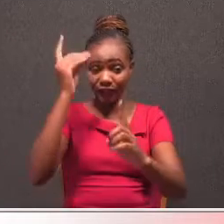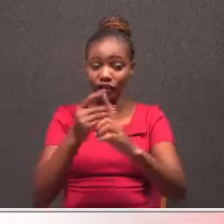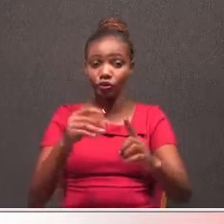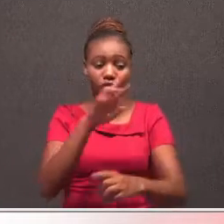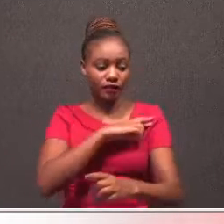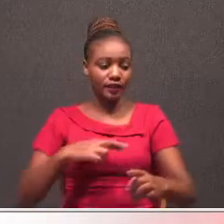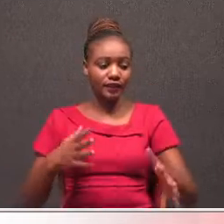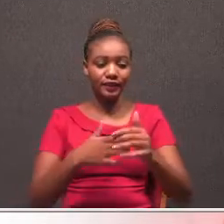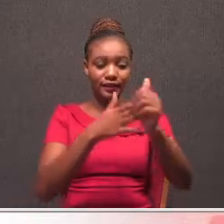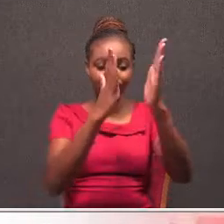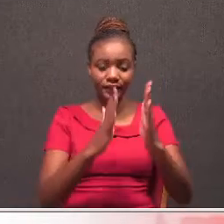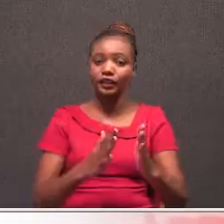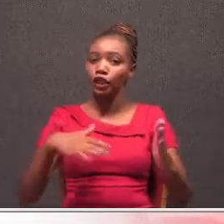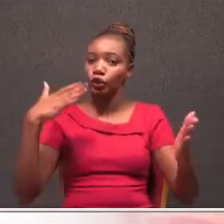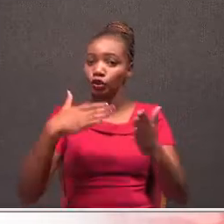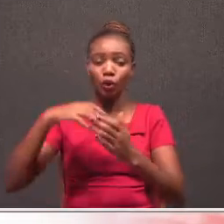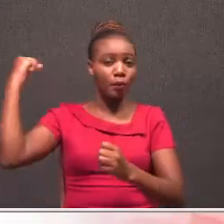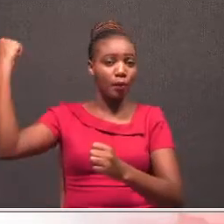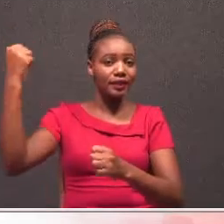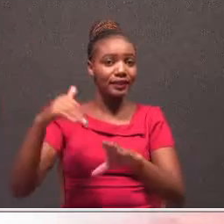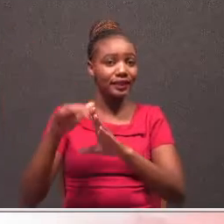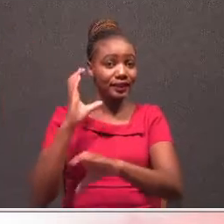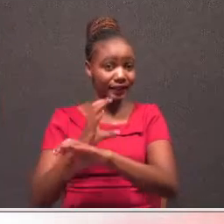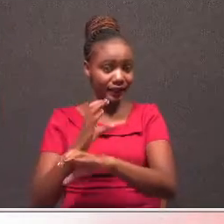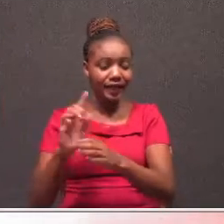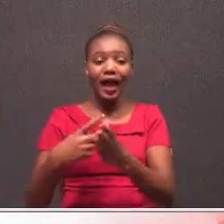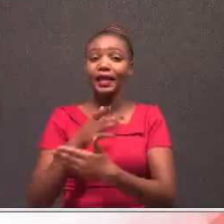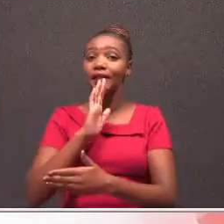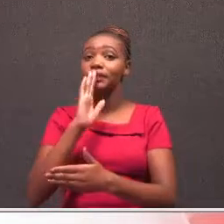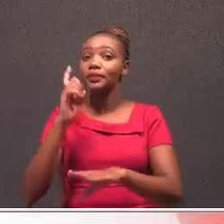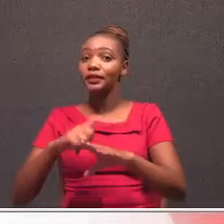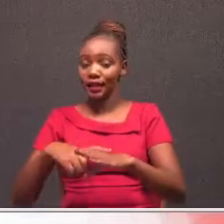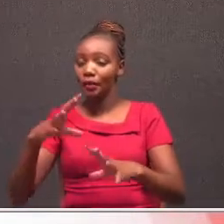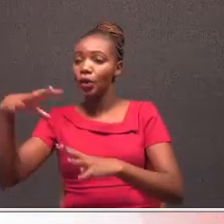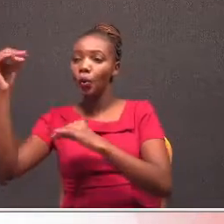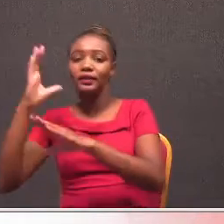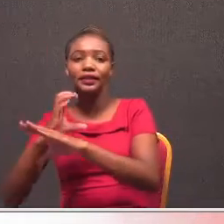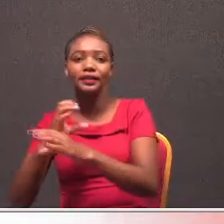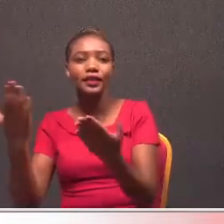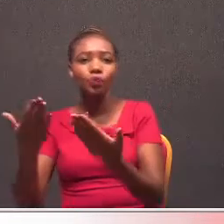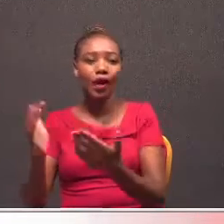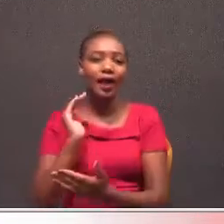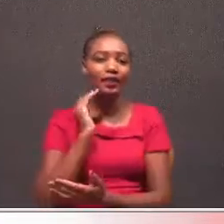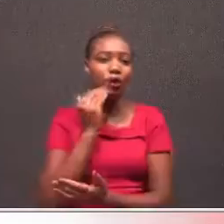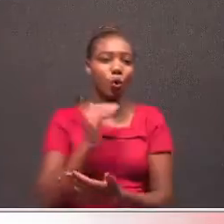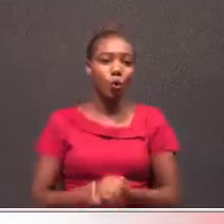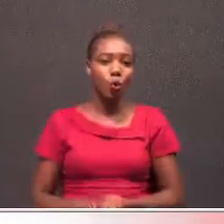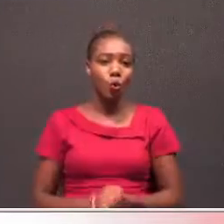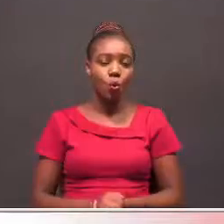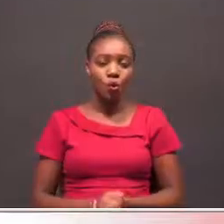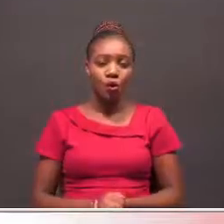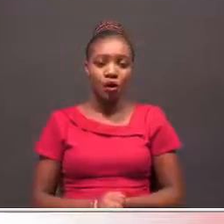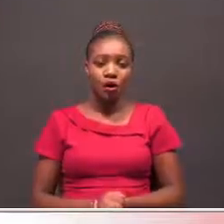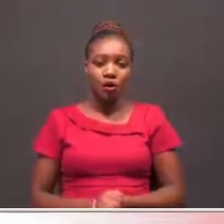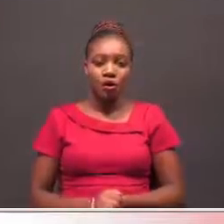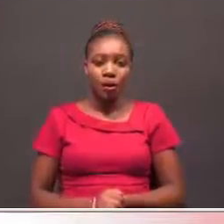wa kidini kupiga marufuku siasa kanisani. Alizungumza haya alipokuwa katika ibada ya kanisa huko Isiolo.